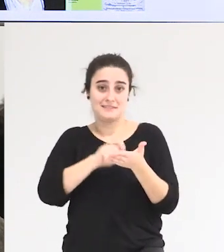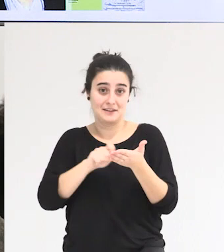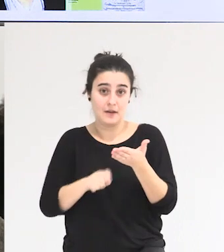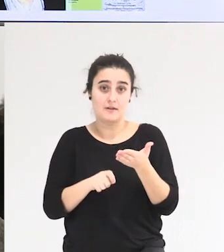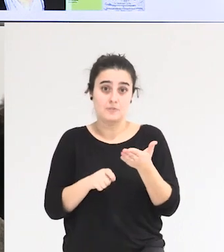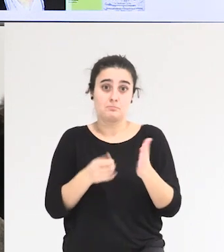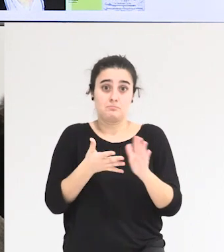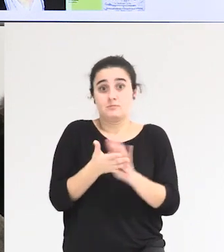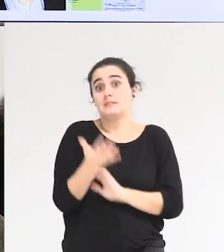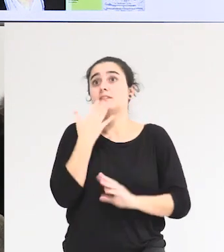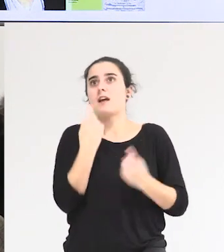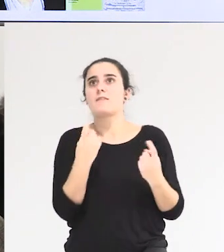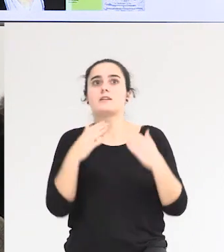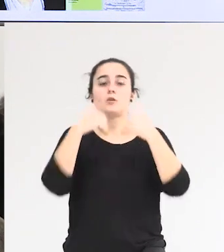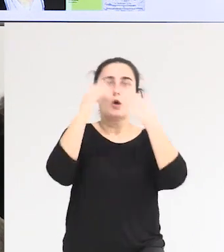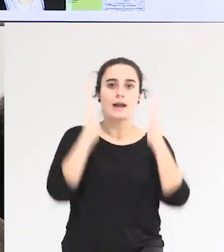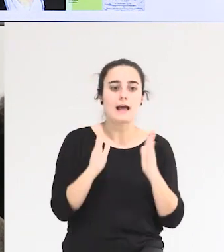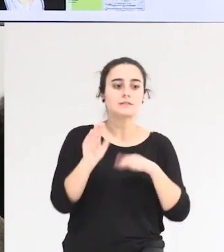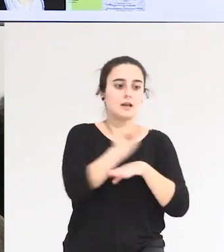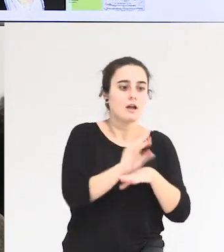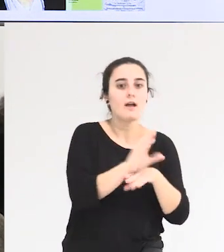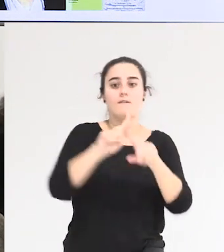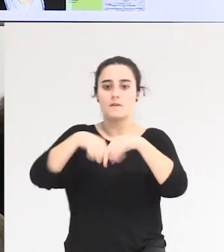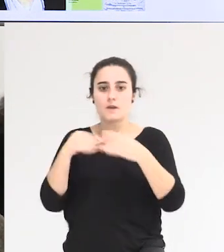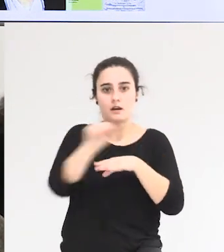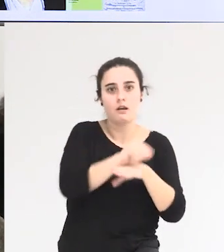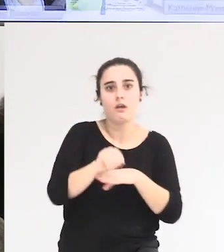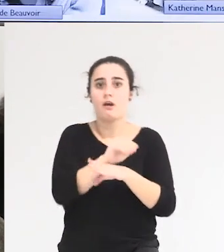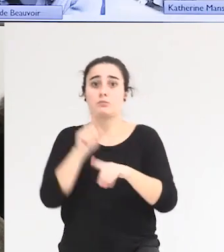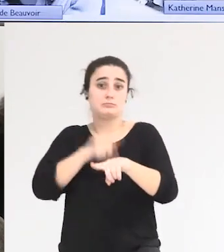litzatekena, ba, bizitza domestiko batekin, familia batekin, eta ba.